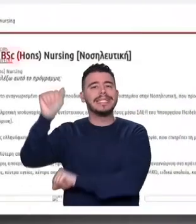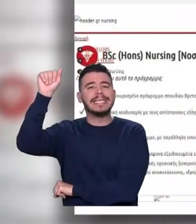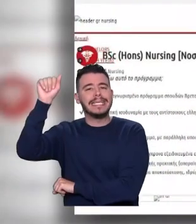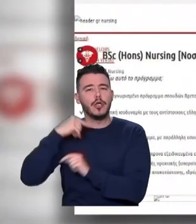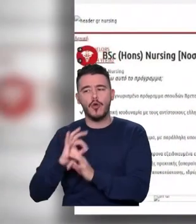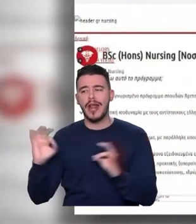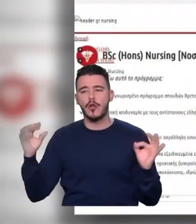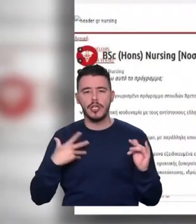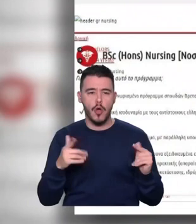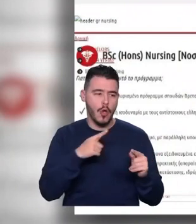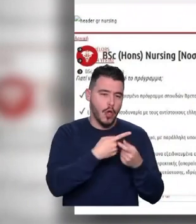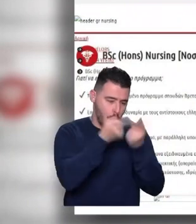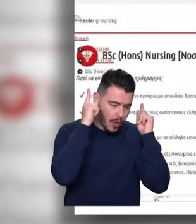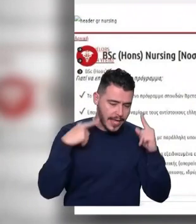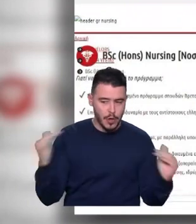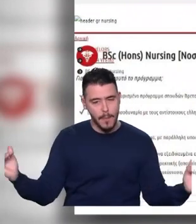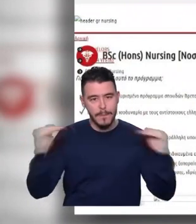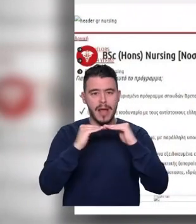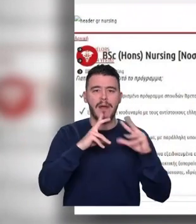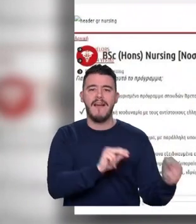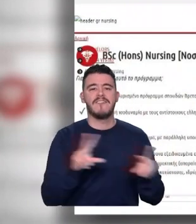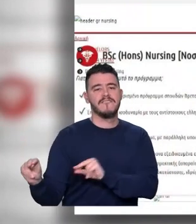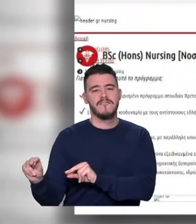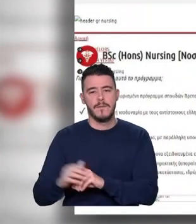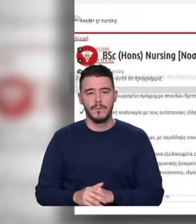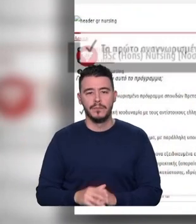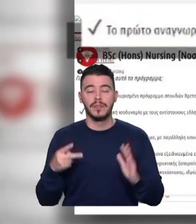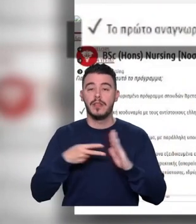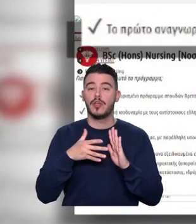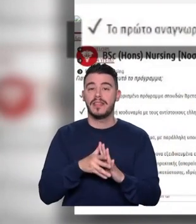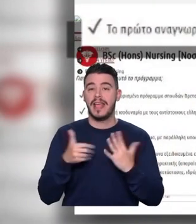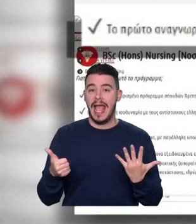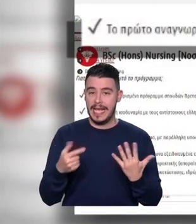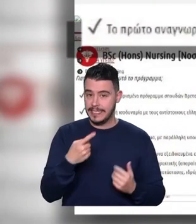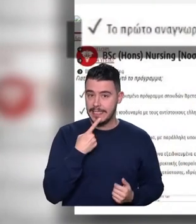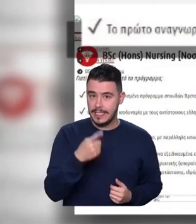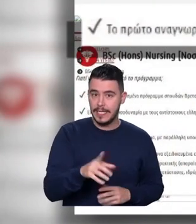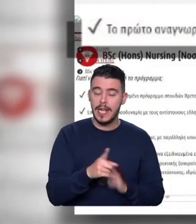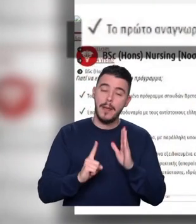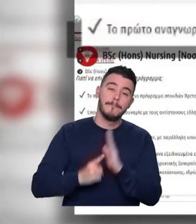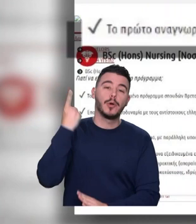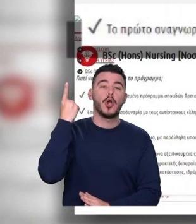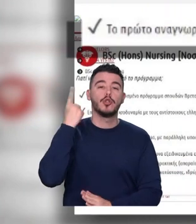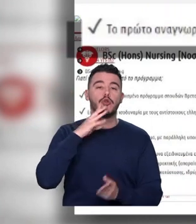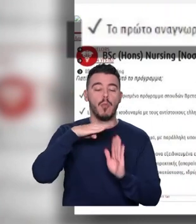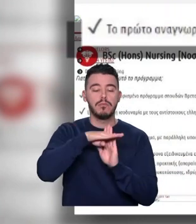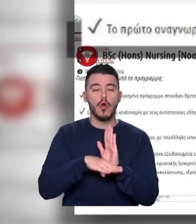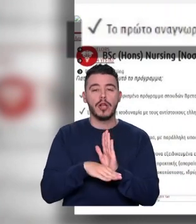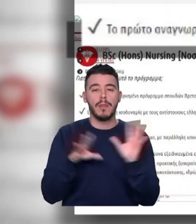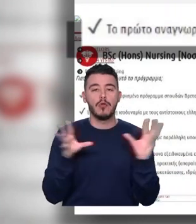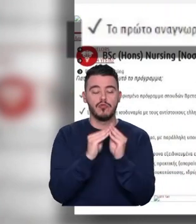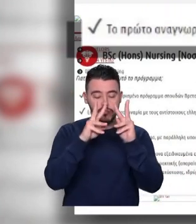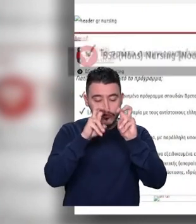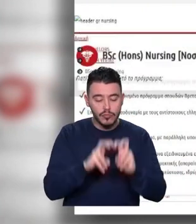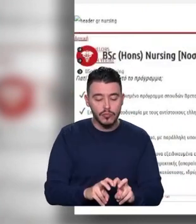Μητροπολιτικό Κολέγιο διαφήμιζε από το 2016 τις σπουδές στην νοσηλευτική ως το πρώτο αναγνωρισμένο πρόγραμμα σπουδών Βρετανικού Πανεπιστημίου